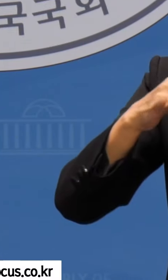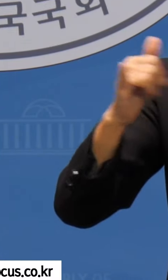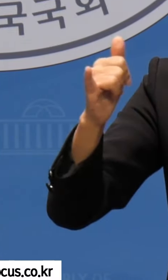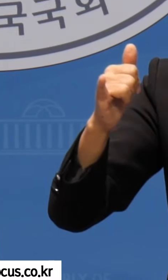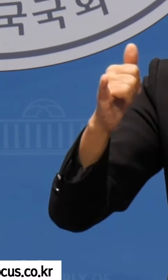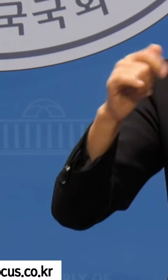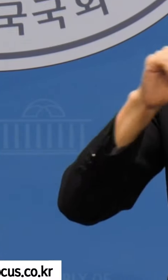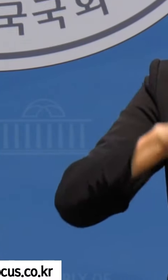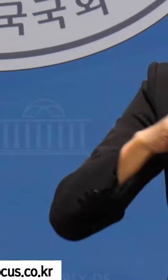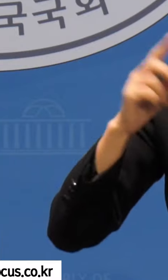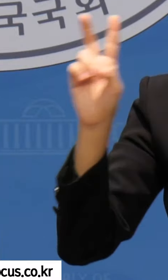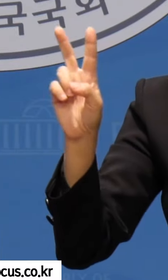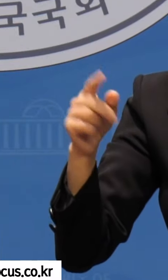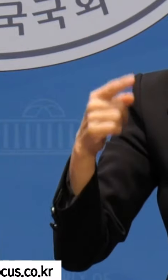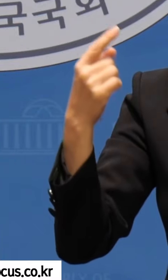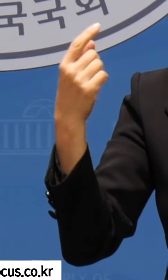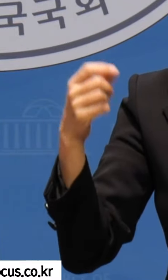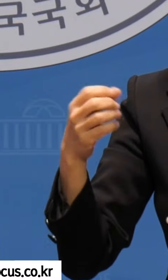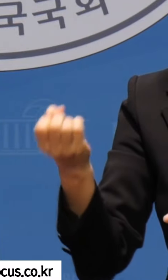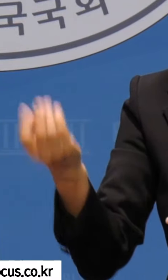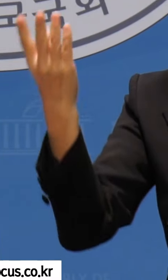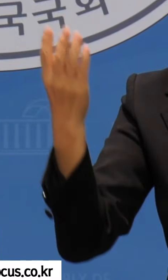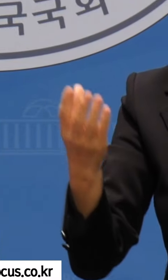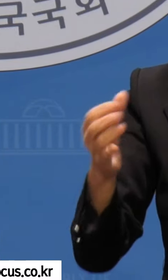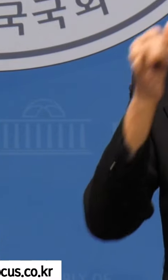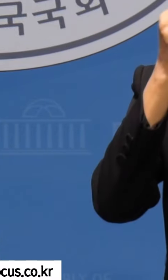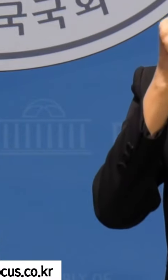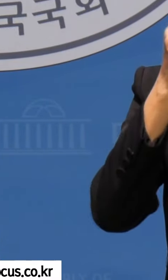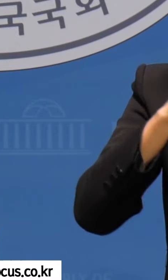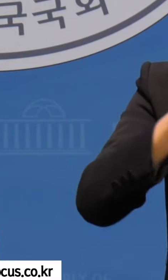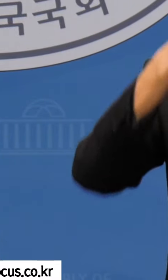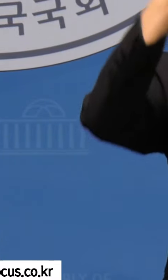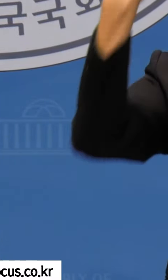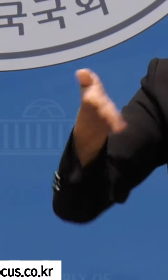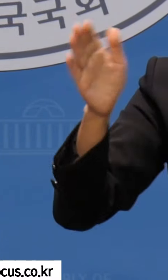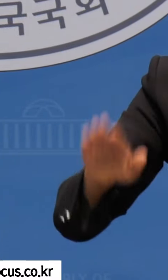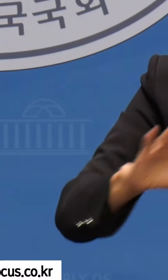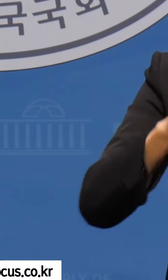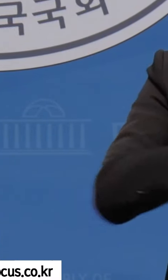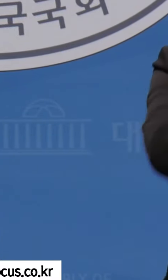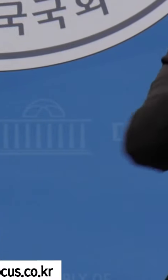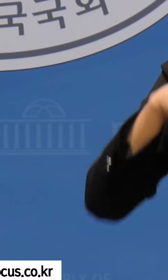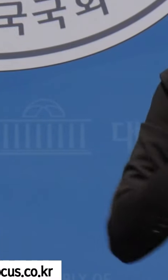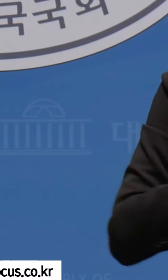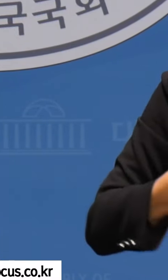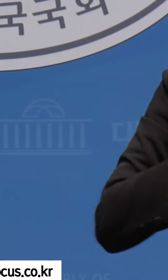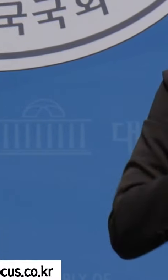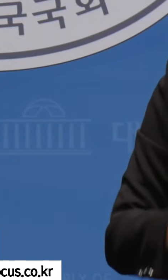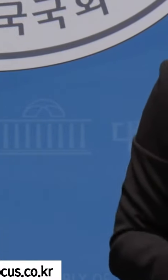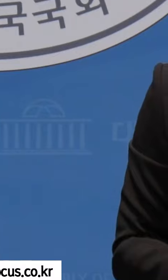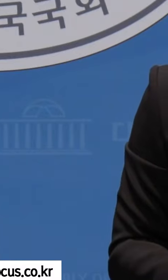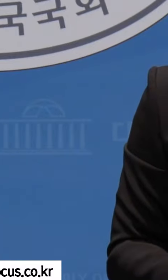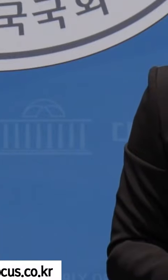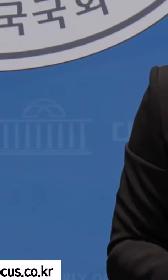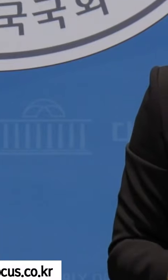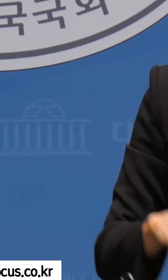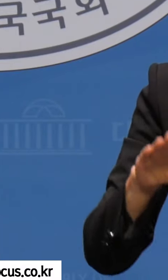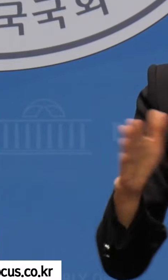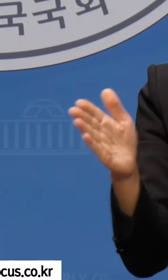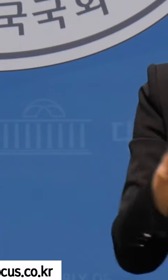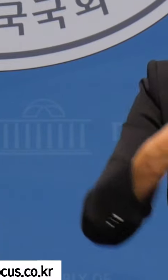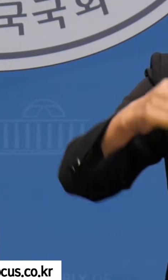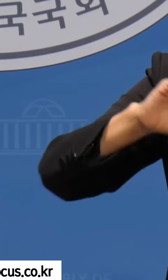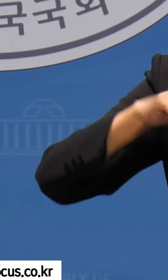기뻐하지만 변화를 요구하는 국민들의 속은 끌고 있습니다 그리고 오늘부로 함께하게 된 정성영